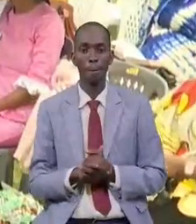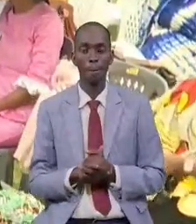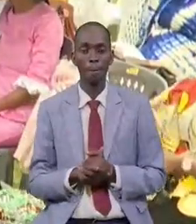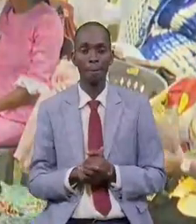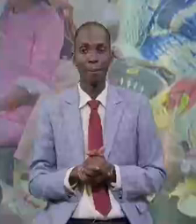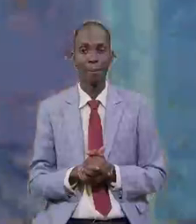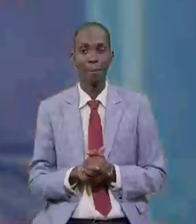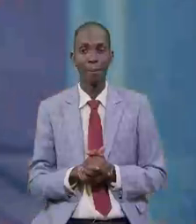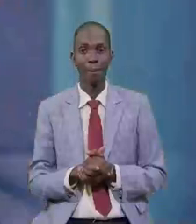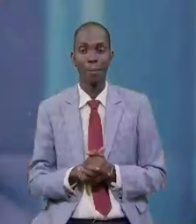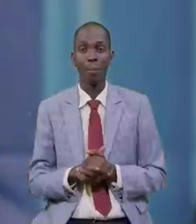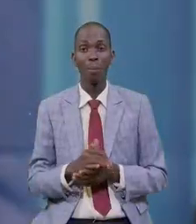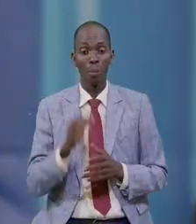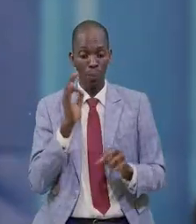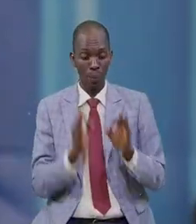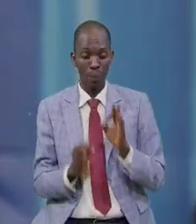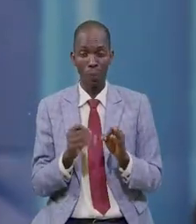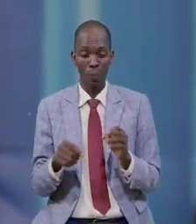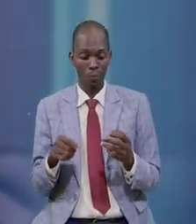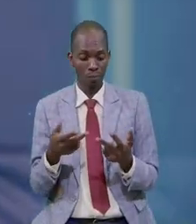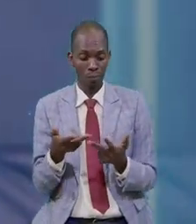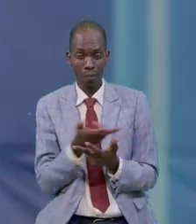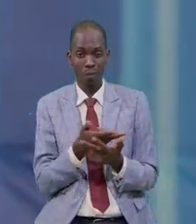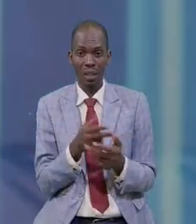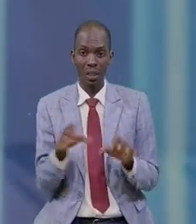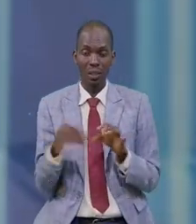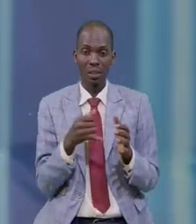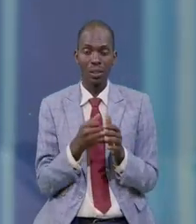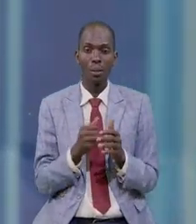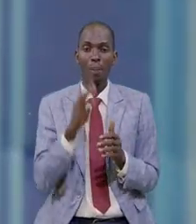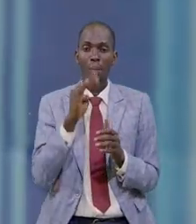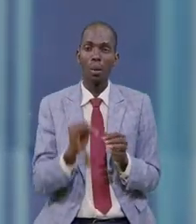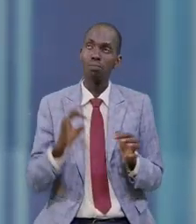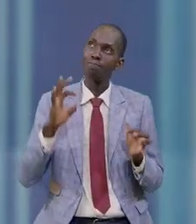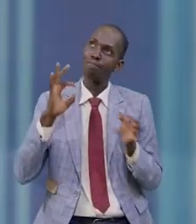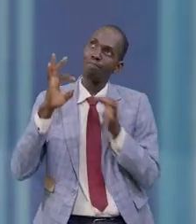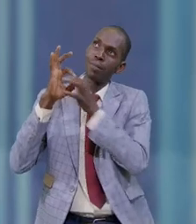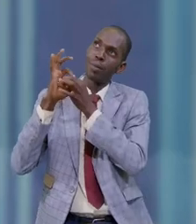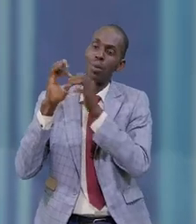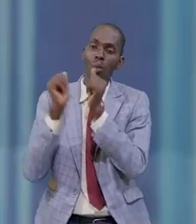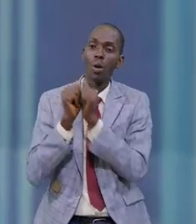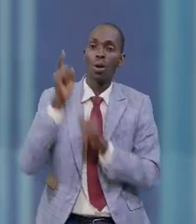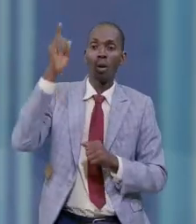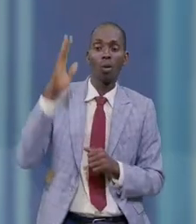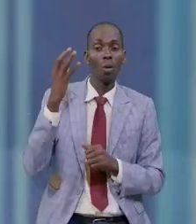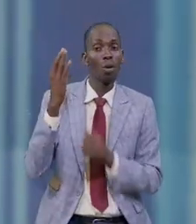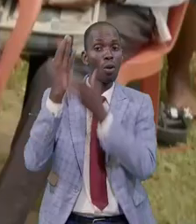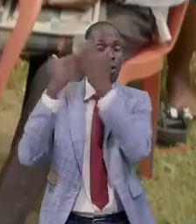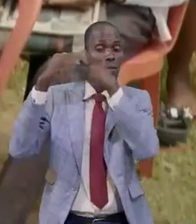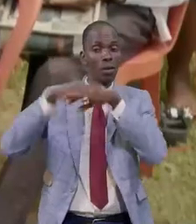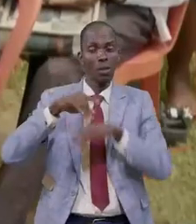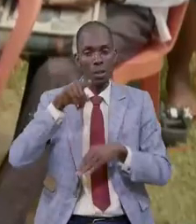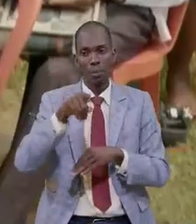s'ils ont pu le faire avec le partenariat avec le dieu du ciel tu le